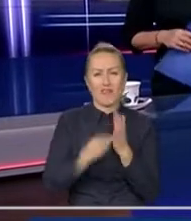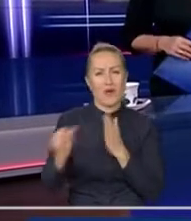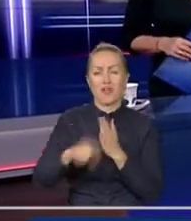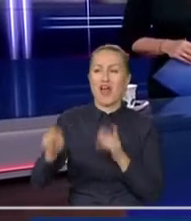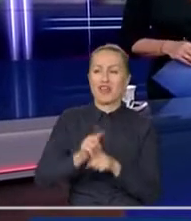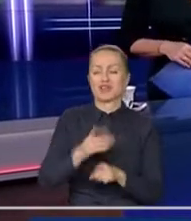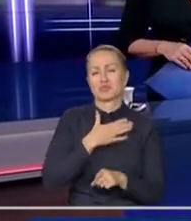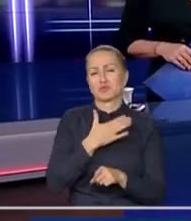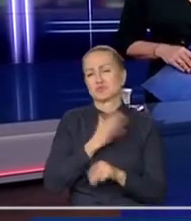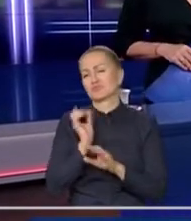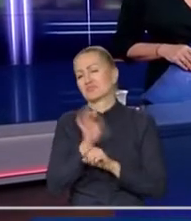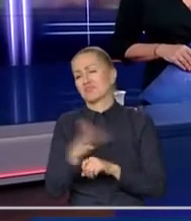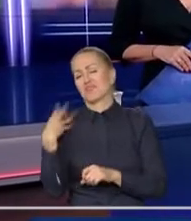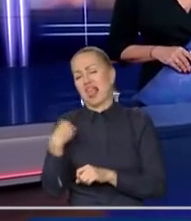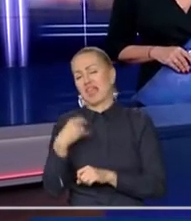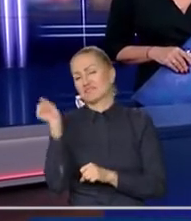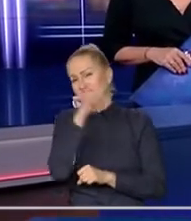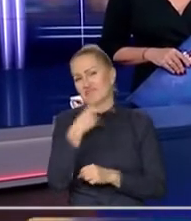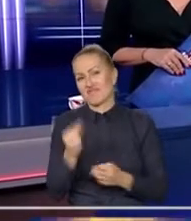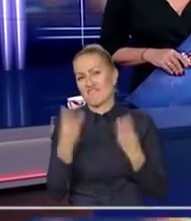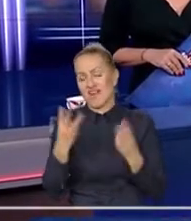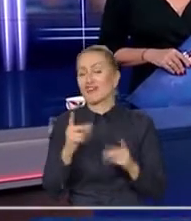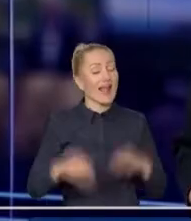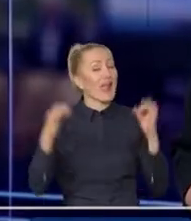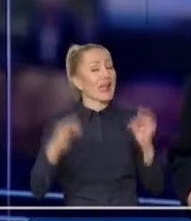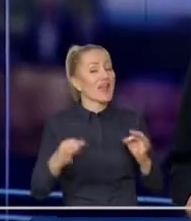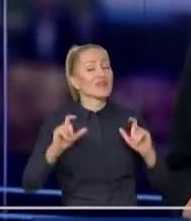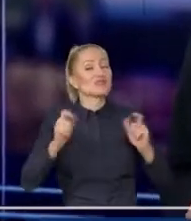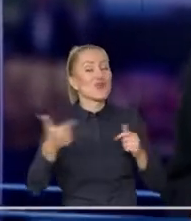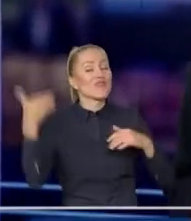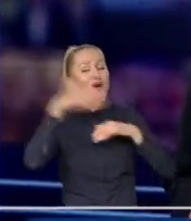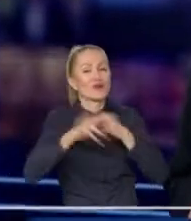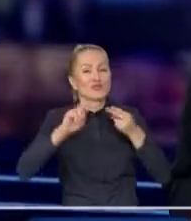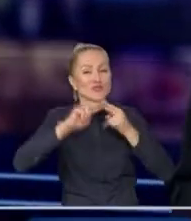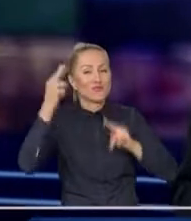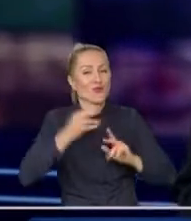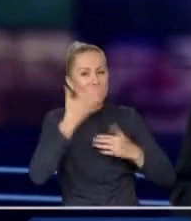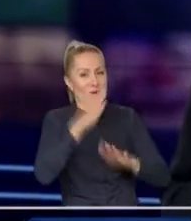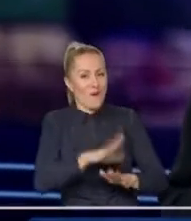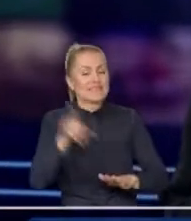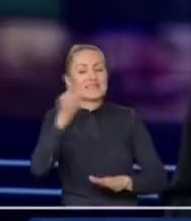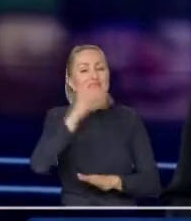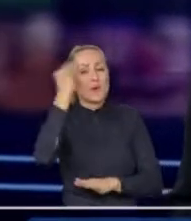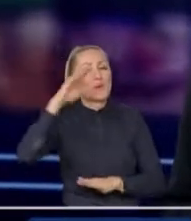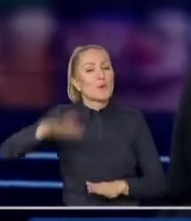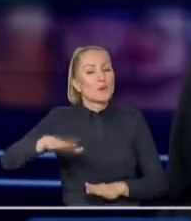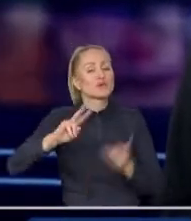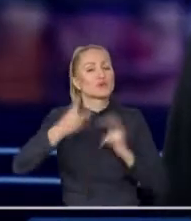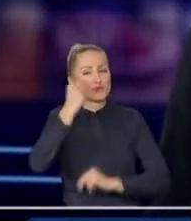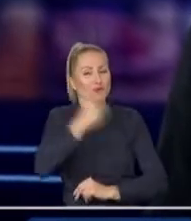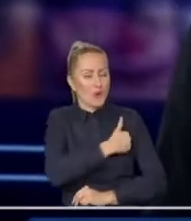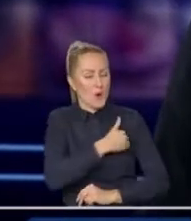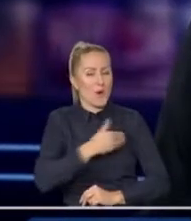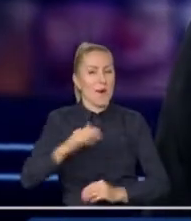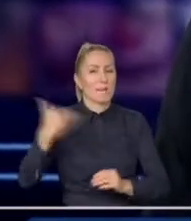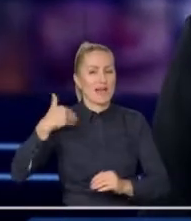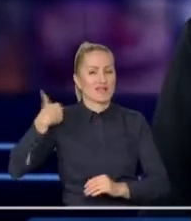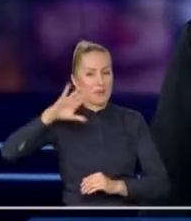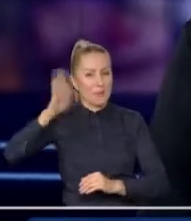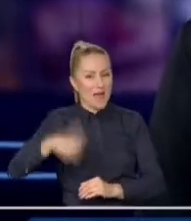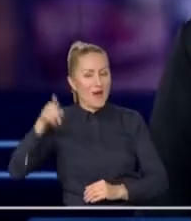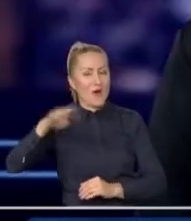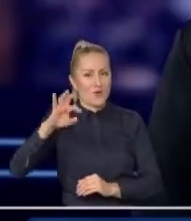do metryki, a przede wszystkim świata. Nie programu. Uczeń szkoły gastronomicznej z Bielska-Białej Tomasz Krawczyk upiekł